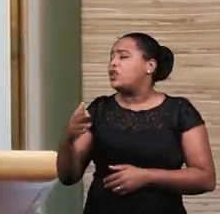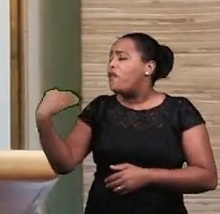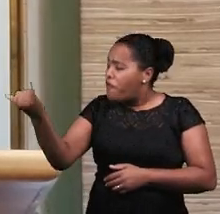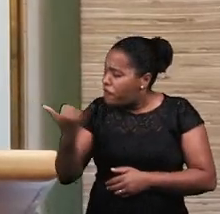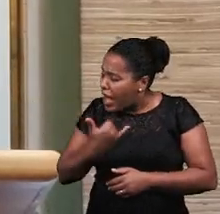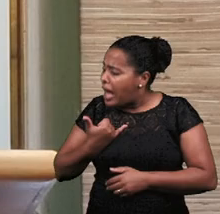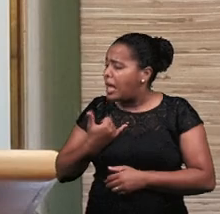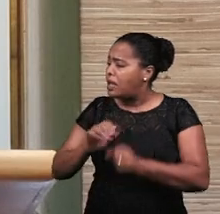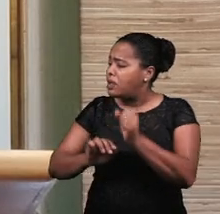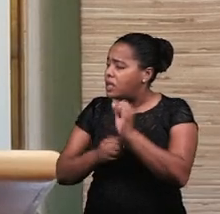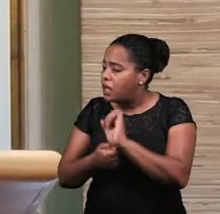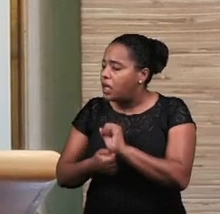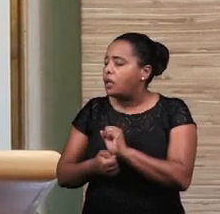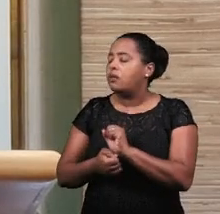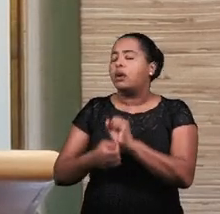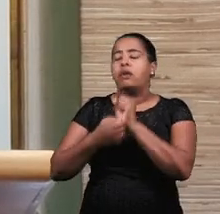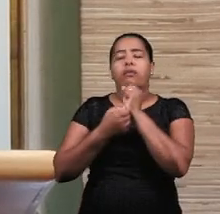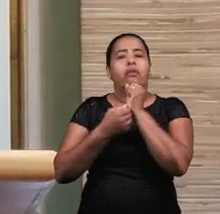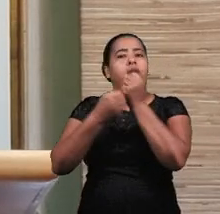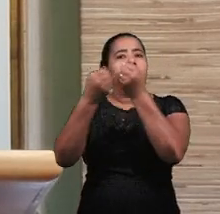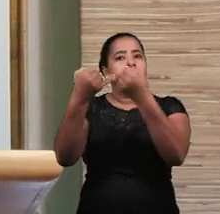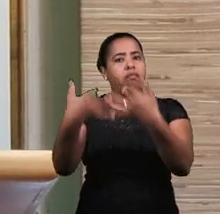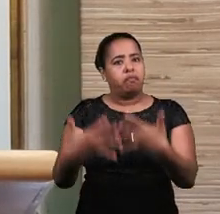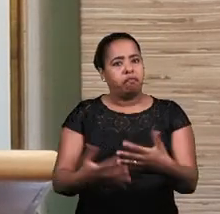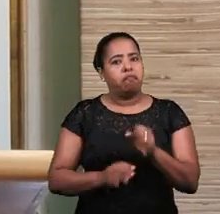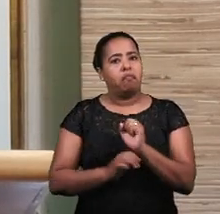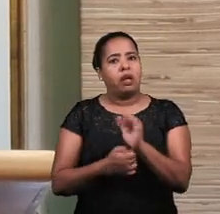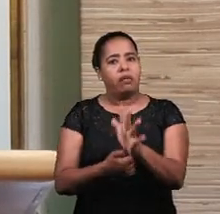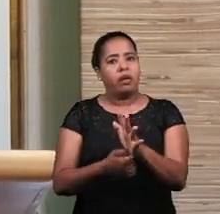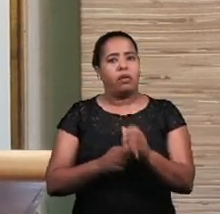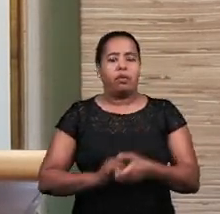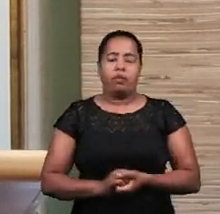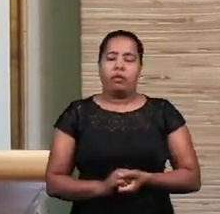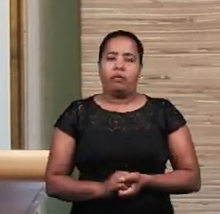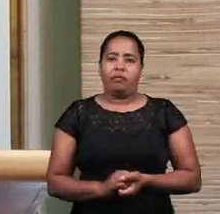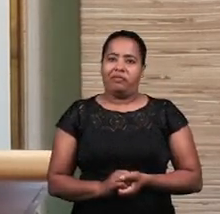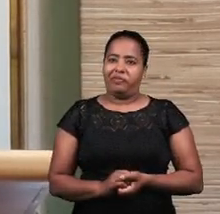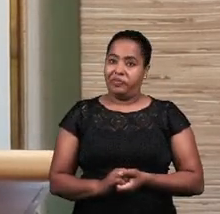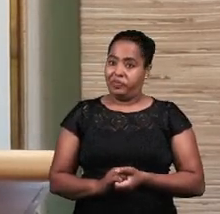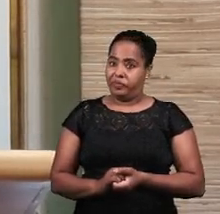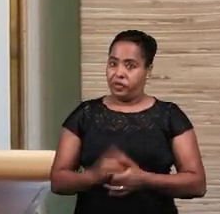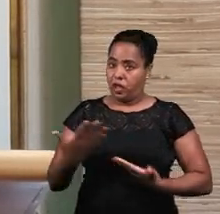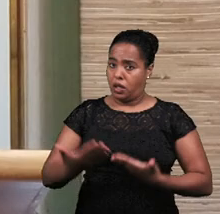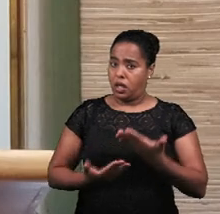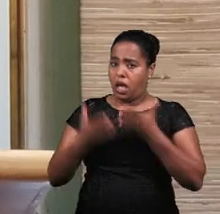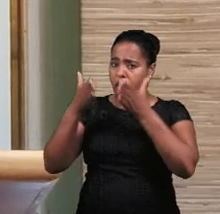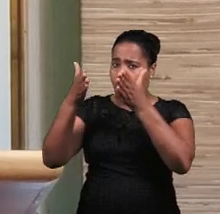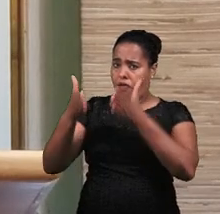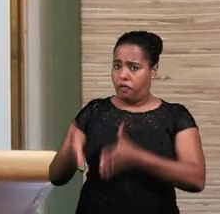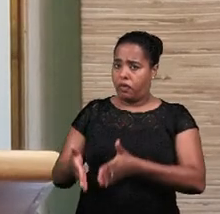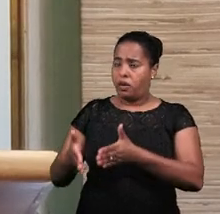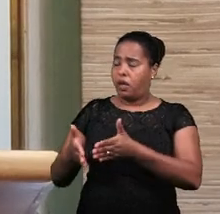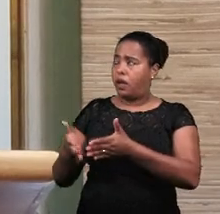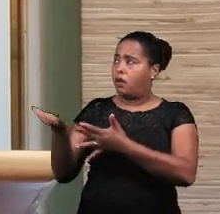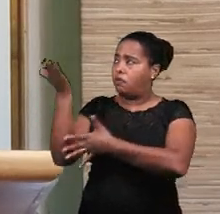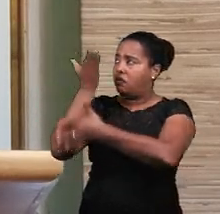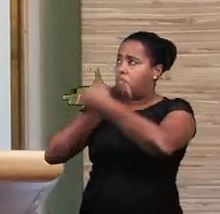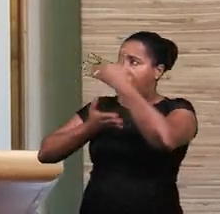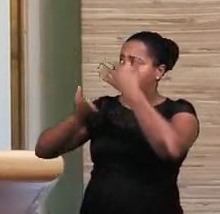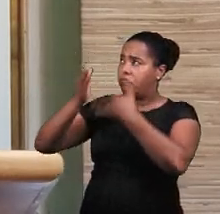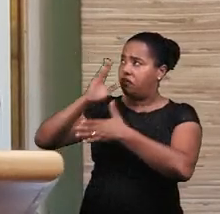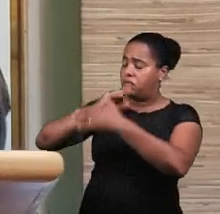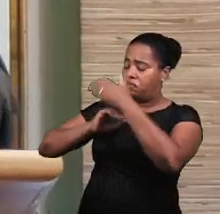tout droit. Donc l'église est celle qui reçoit l'énigme, le mystère de Dieu,